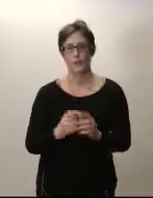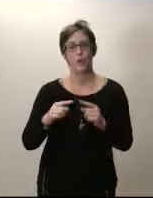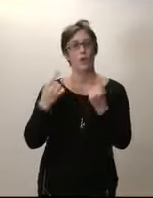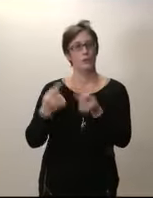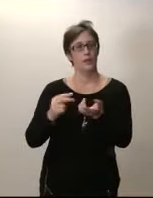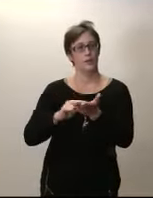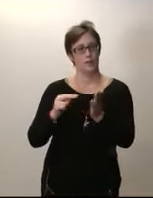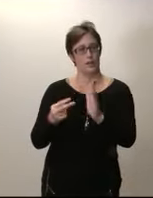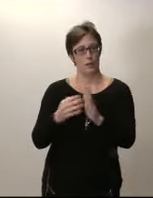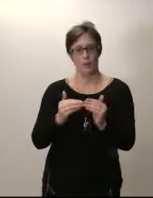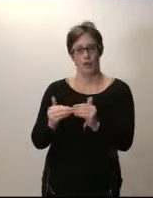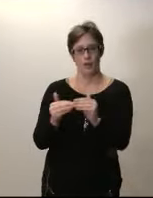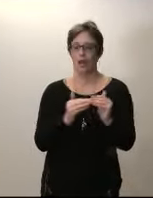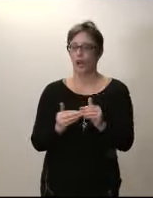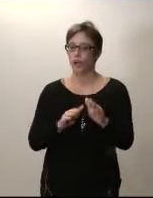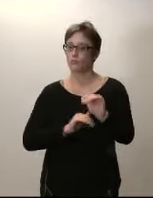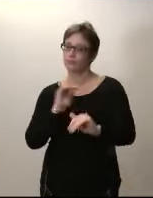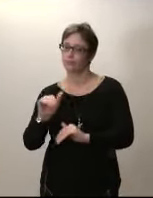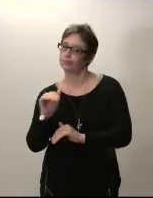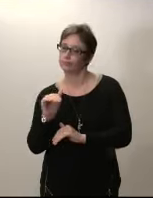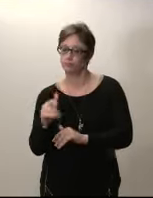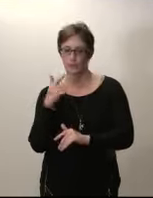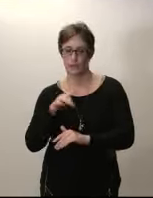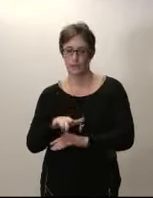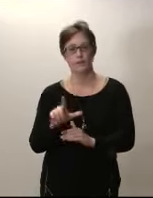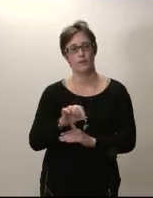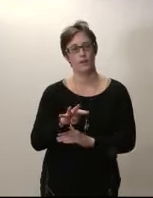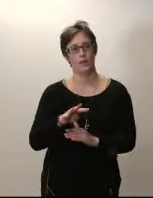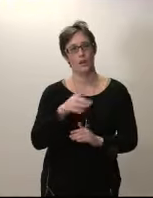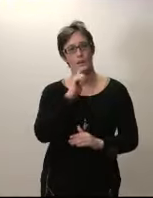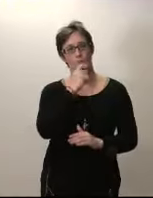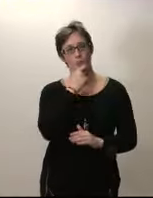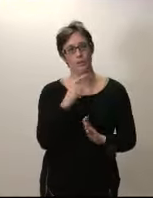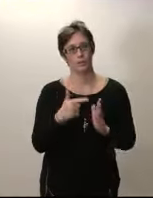été consulté réglementairement le 24 mars